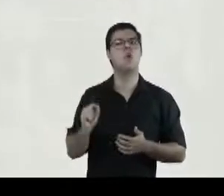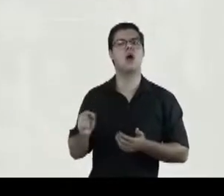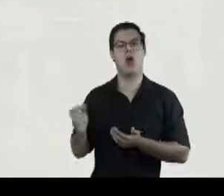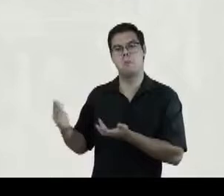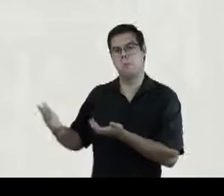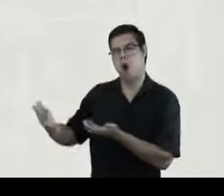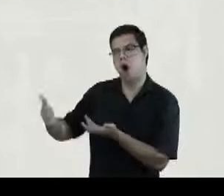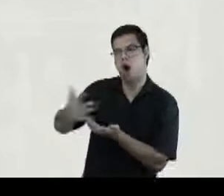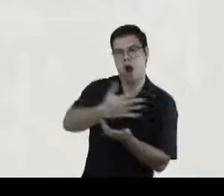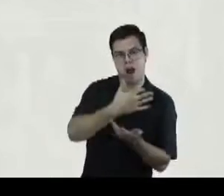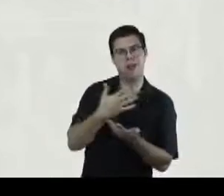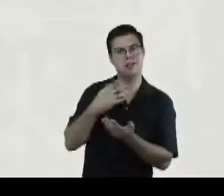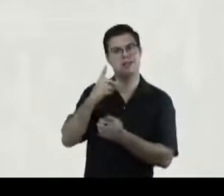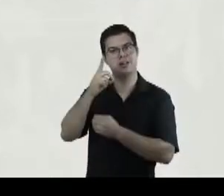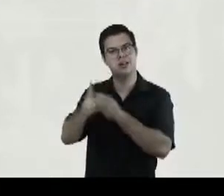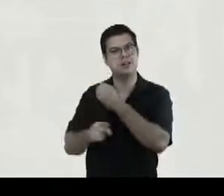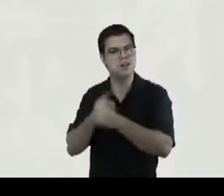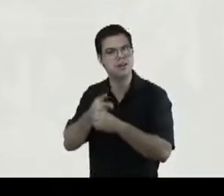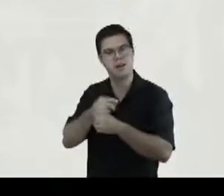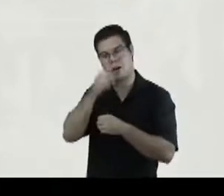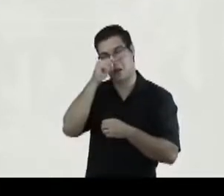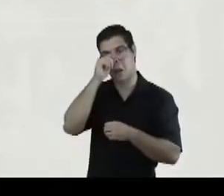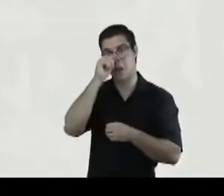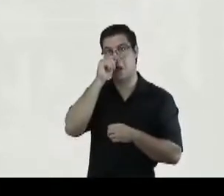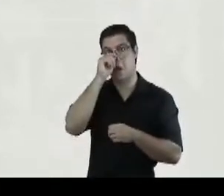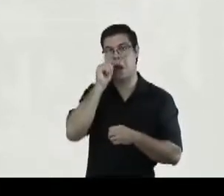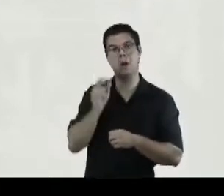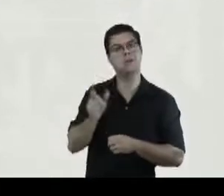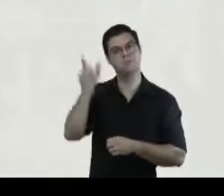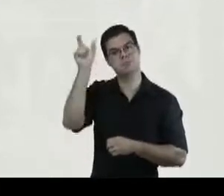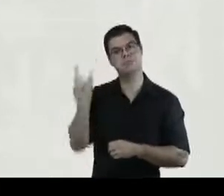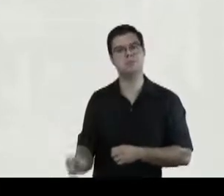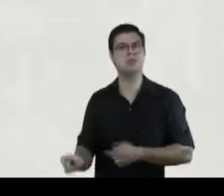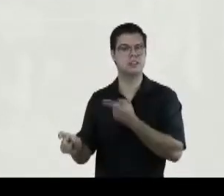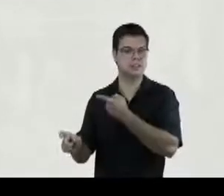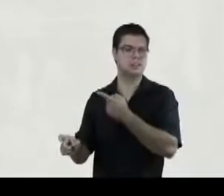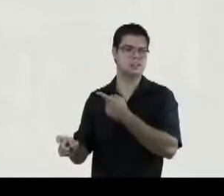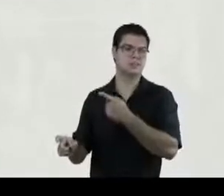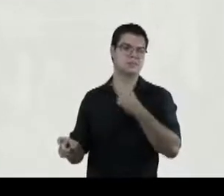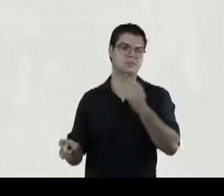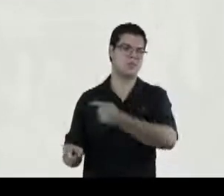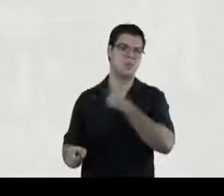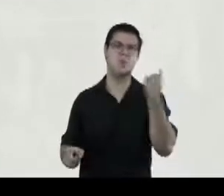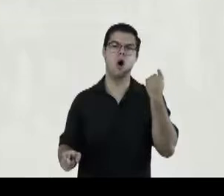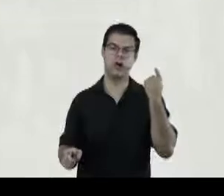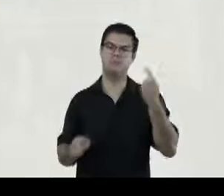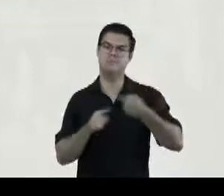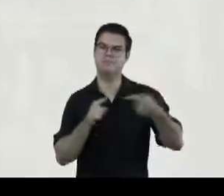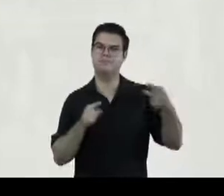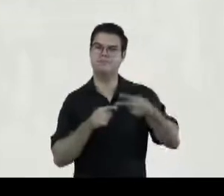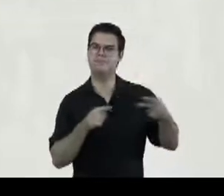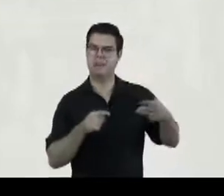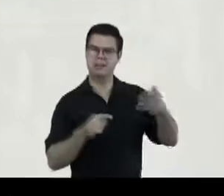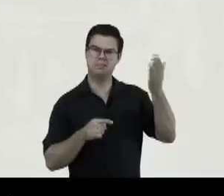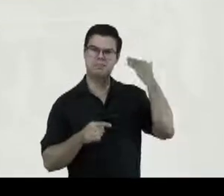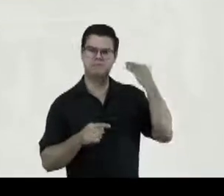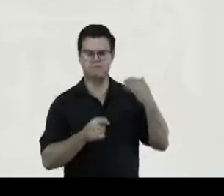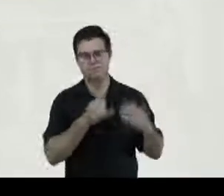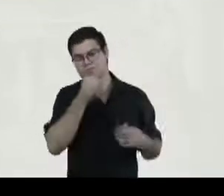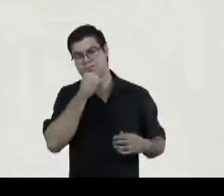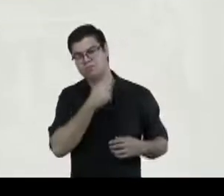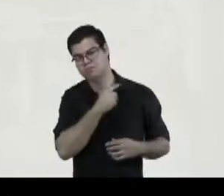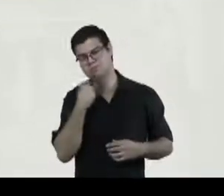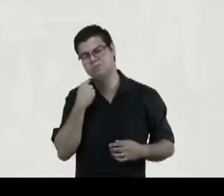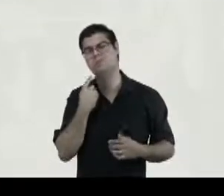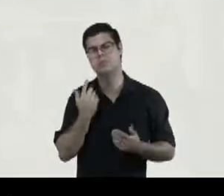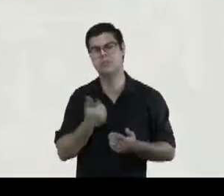qui malheureusement est décédé il y a quelques semaines, trouvait très important de faire sa bibliographie en ligne parce que ça lui